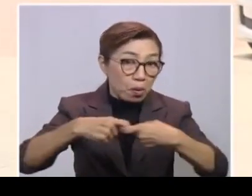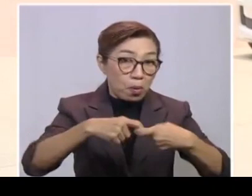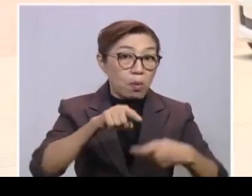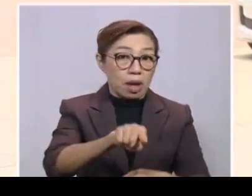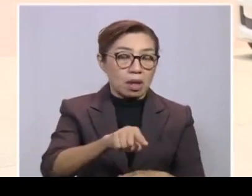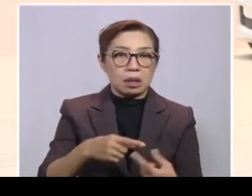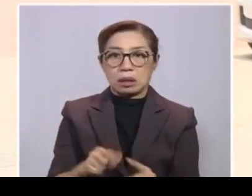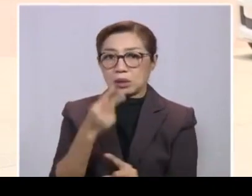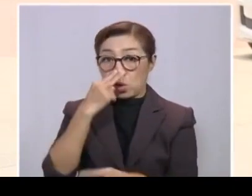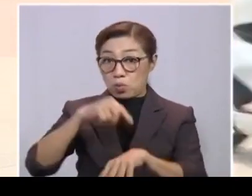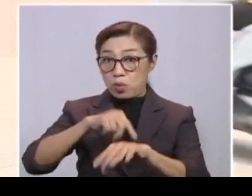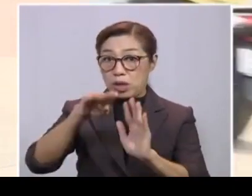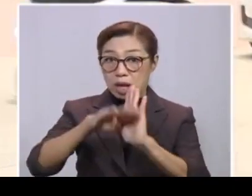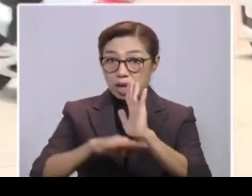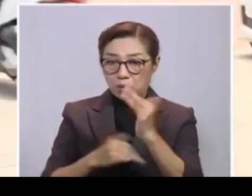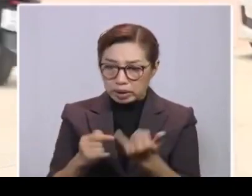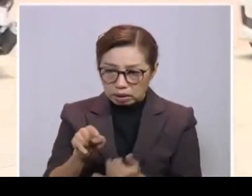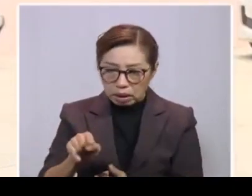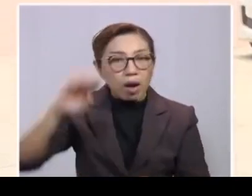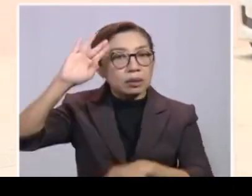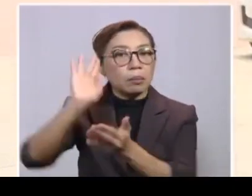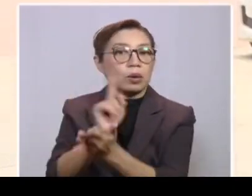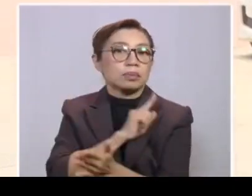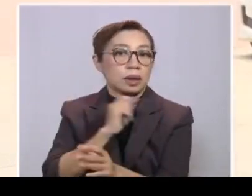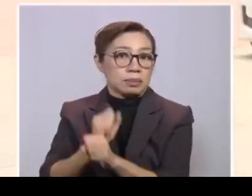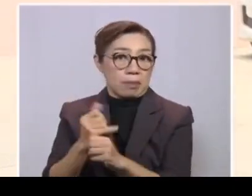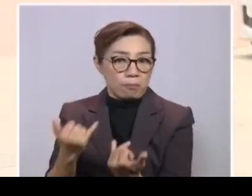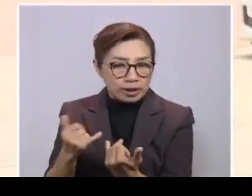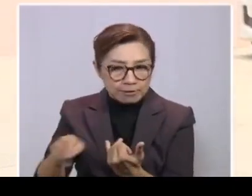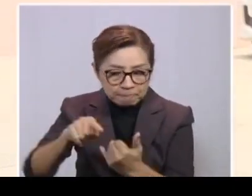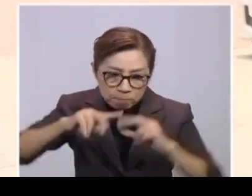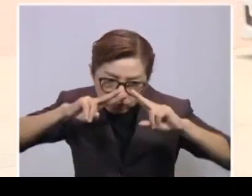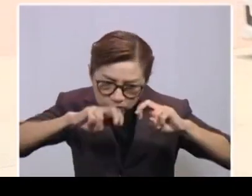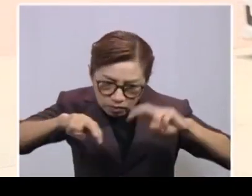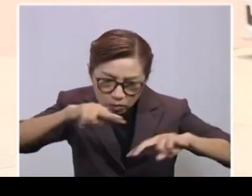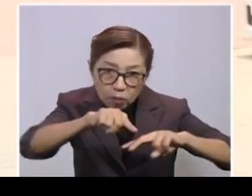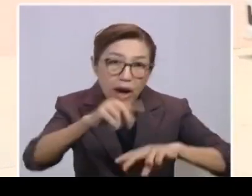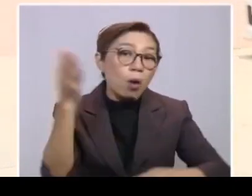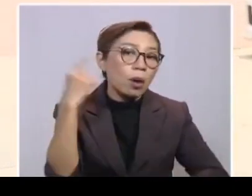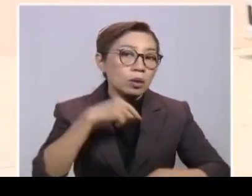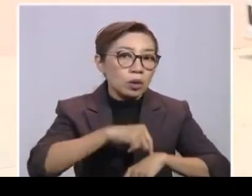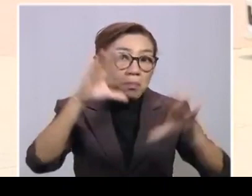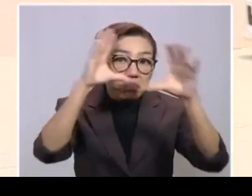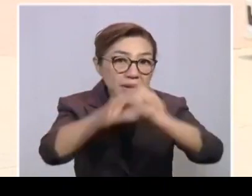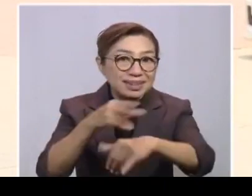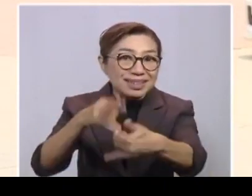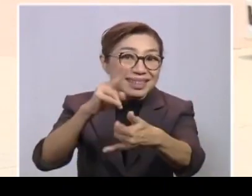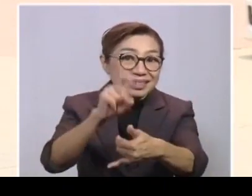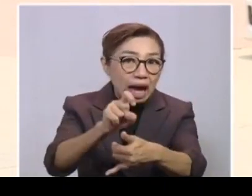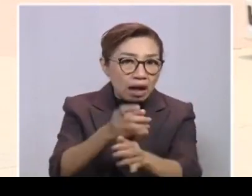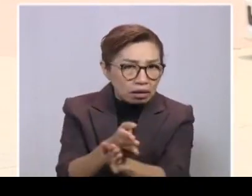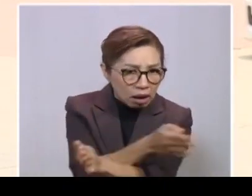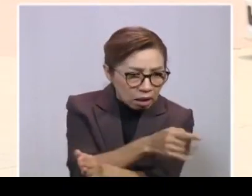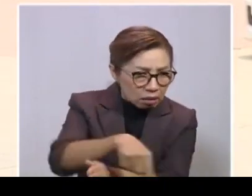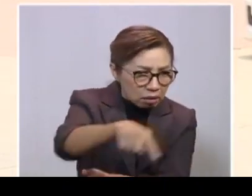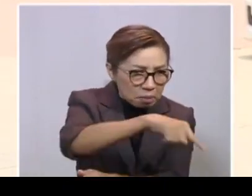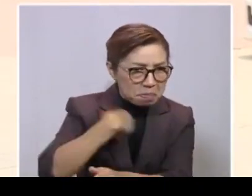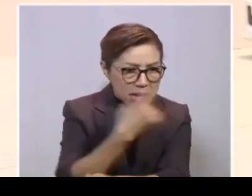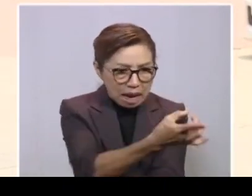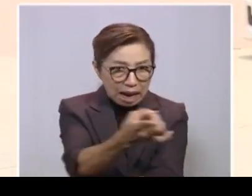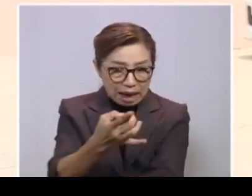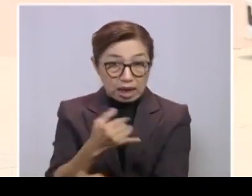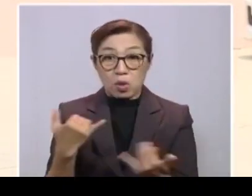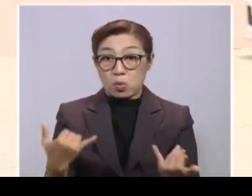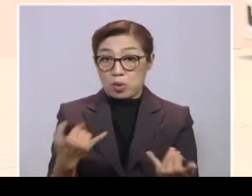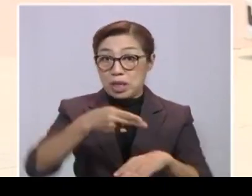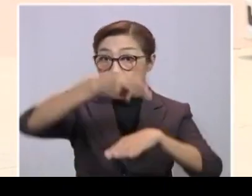ดูไทมไลนเนี่ยนะฮะก็เป็นการทำงานของตำรวจนะครับในการตามหาความจริงในคืนเกิดเหตุนะฮะอย่างที่ทราบกันว่าวันนี้เนี่ยตำรวจจะได้ภาพจากกล้องวง